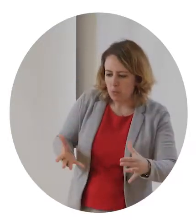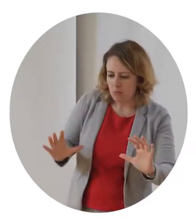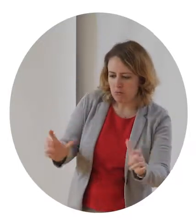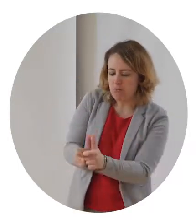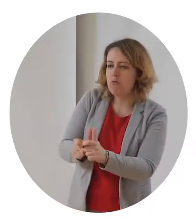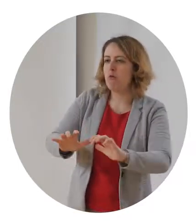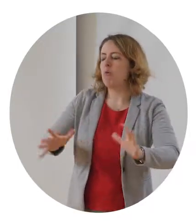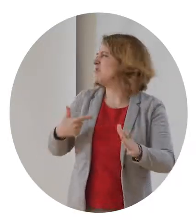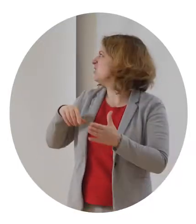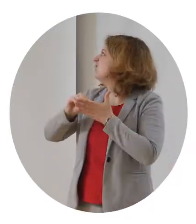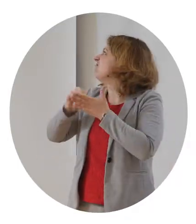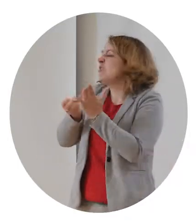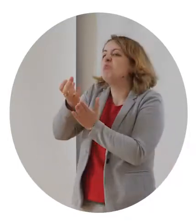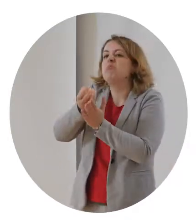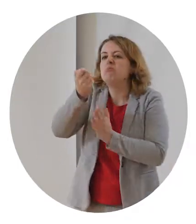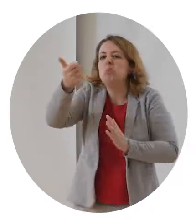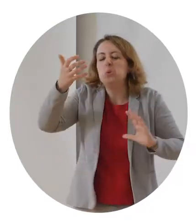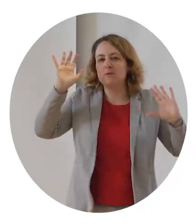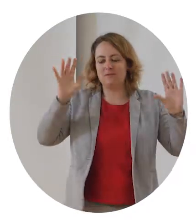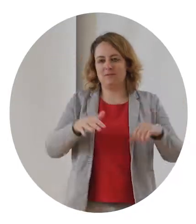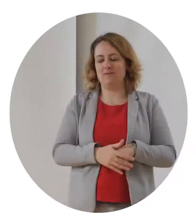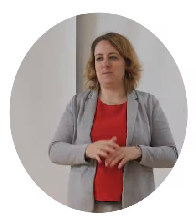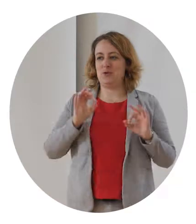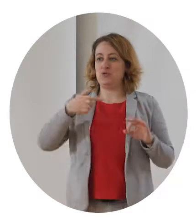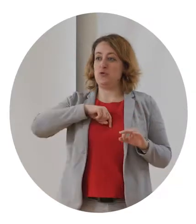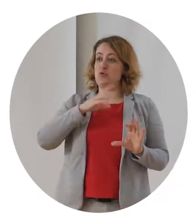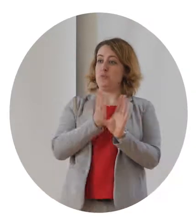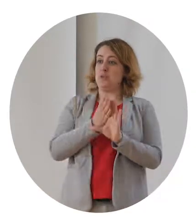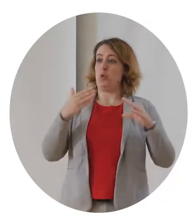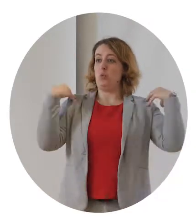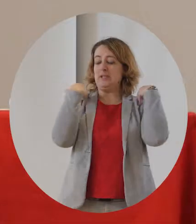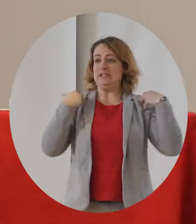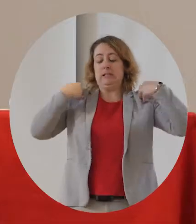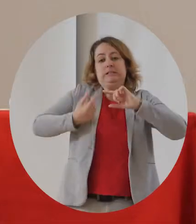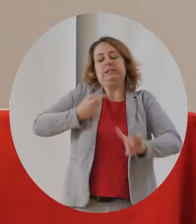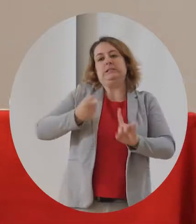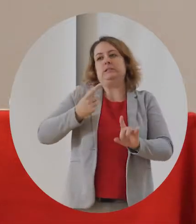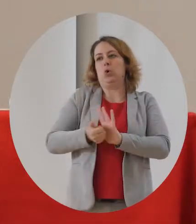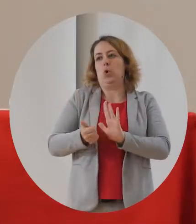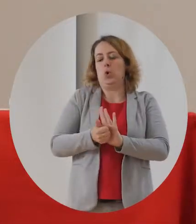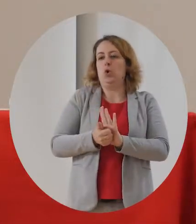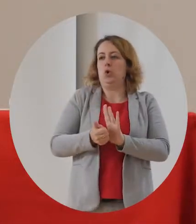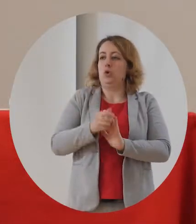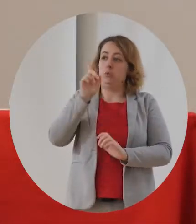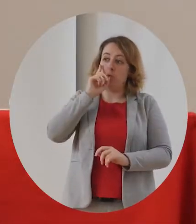mais je redis que le psychomotricien, évidemment, a un rôle important, puisque son